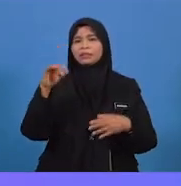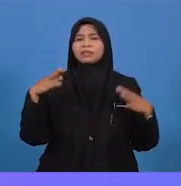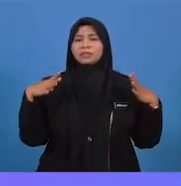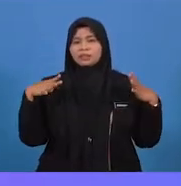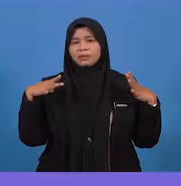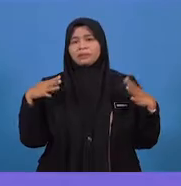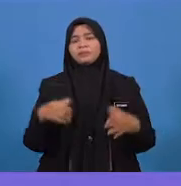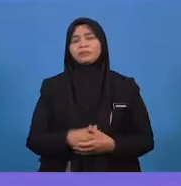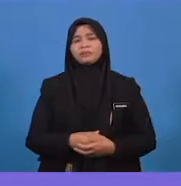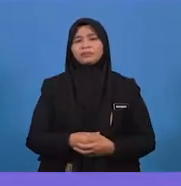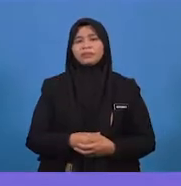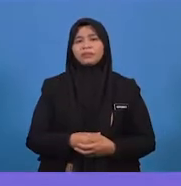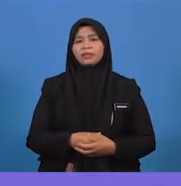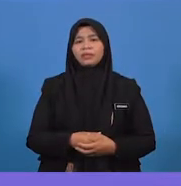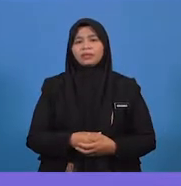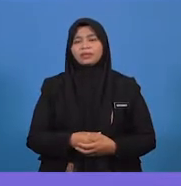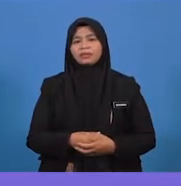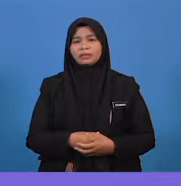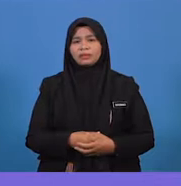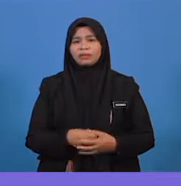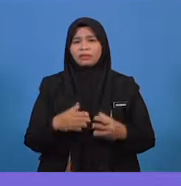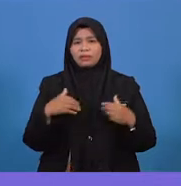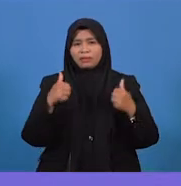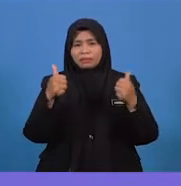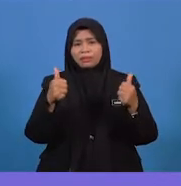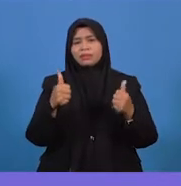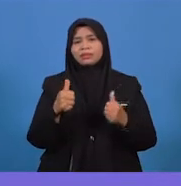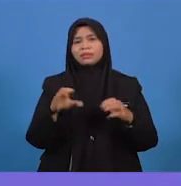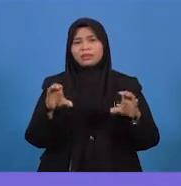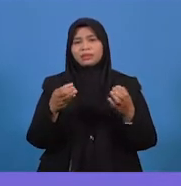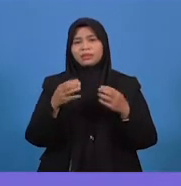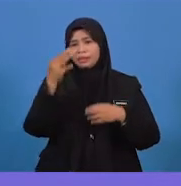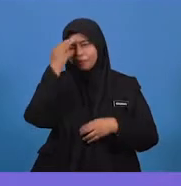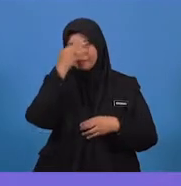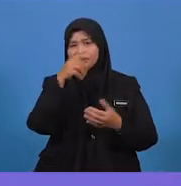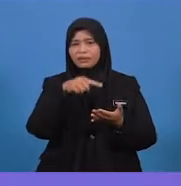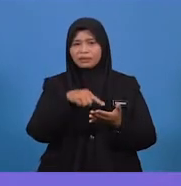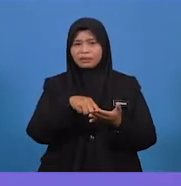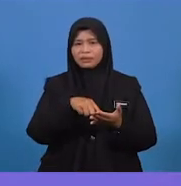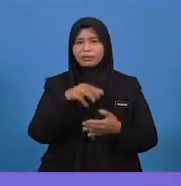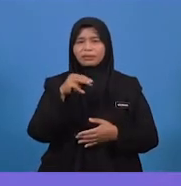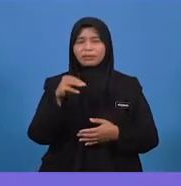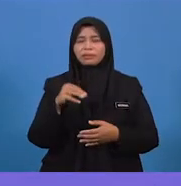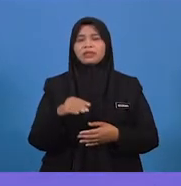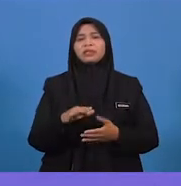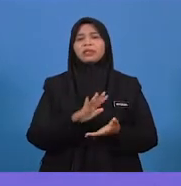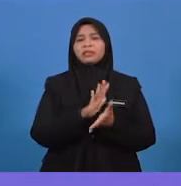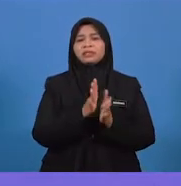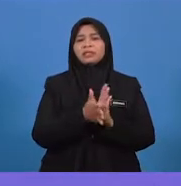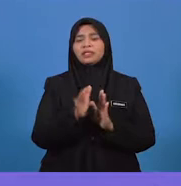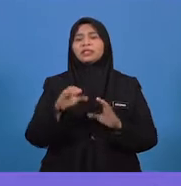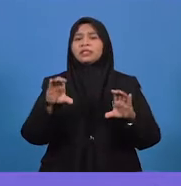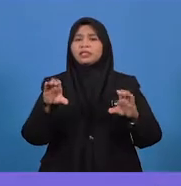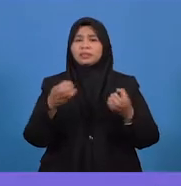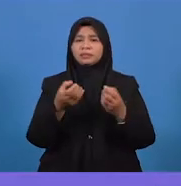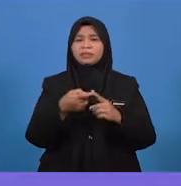sayap. Masya Allah, hebat sungguh penciptaan malaikat ini ya murid-murid. Makhluk yang dicipta